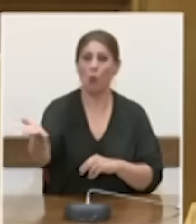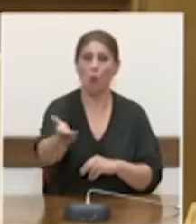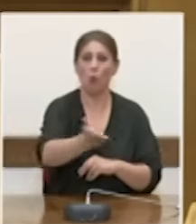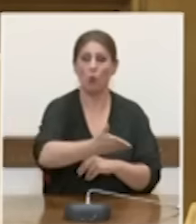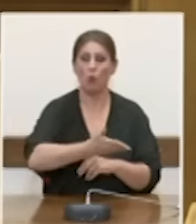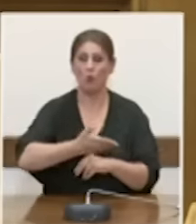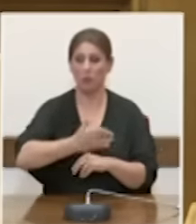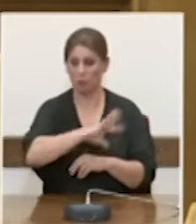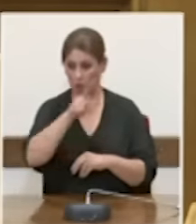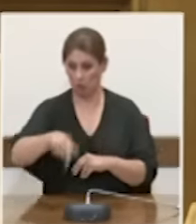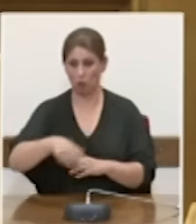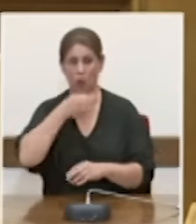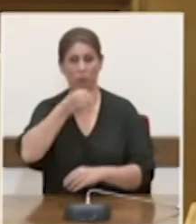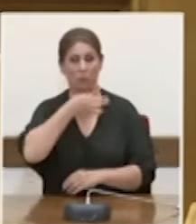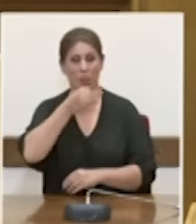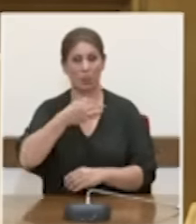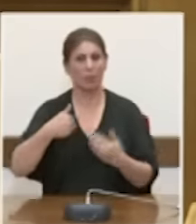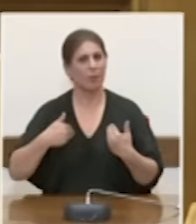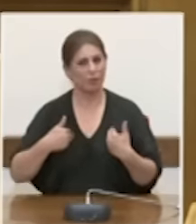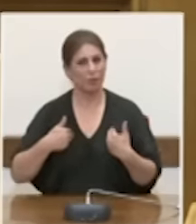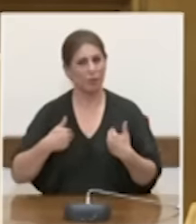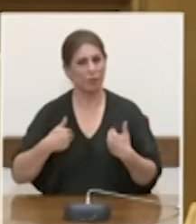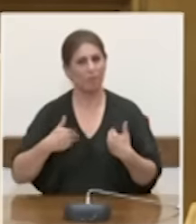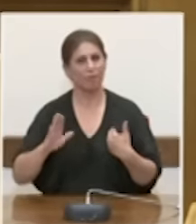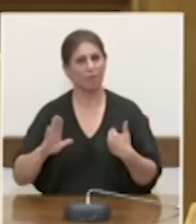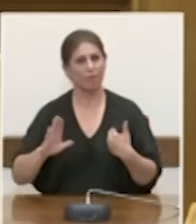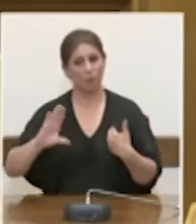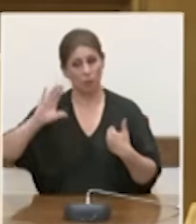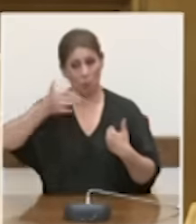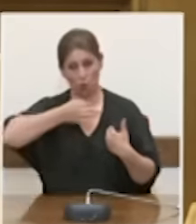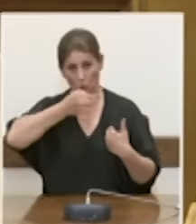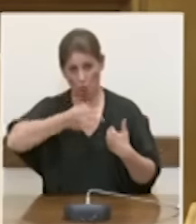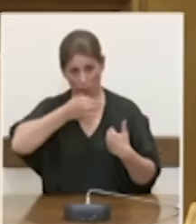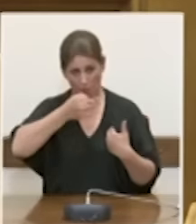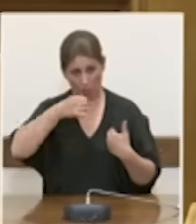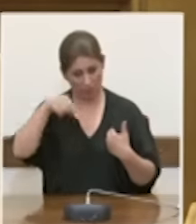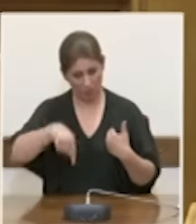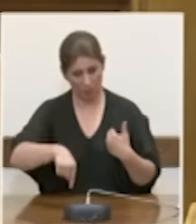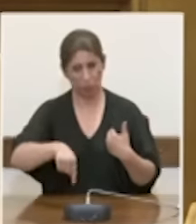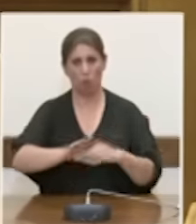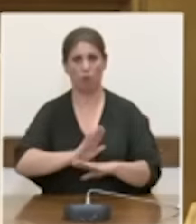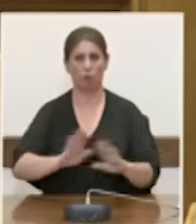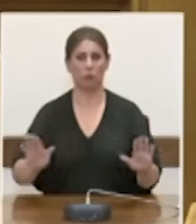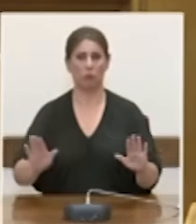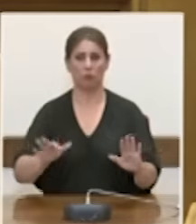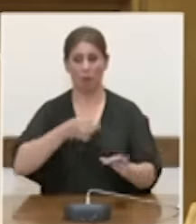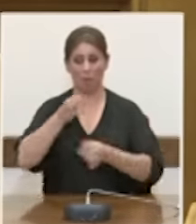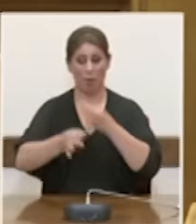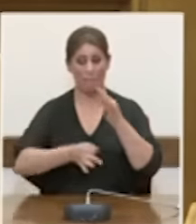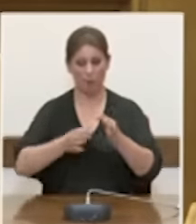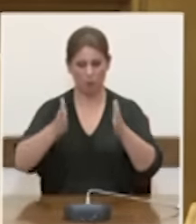έχετε μιλήσει. Εμείς θα τηρήσουμε την πρωτολογία και σε αυτό θα μιλήσουμε δηλαδή για την ακρίβεια.